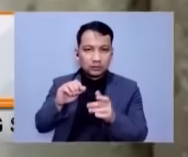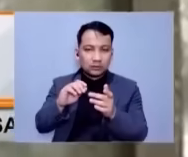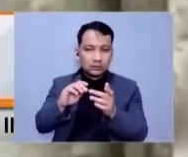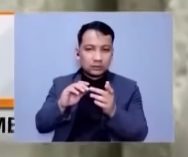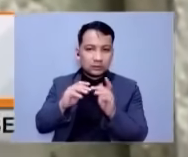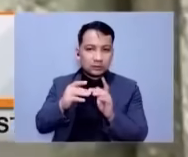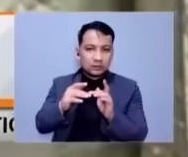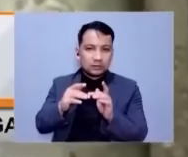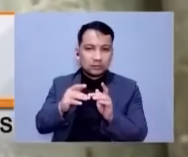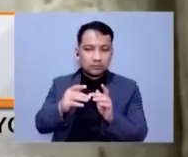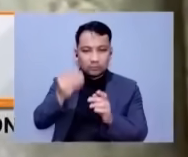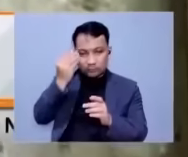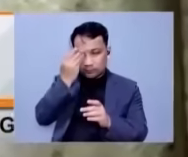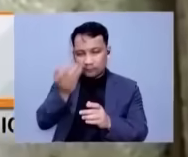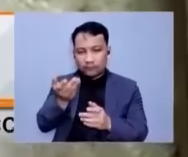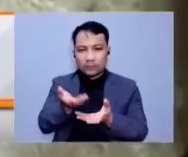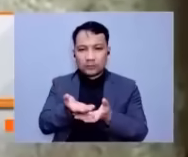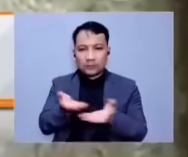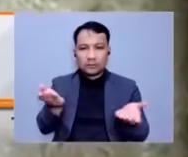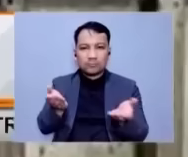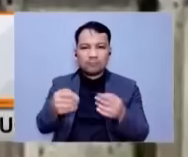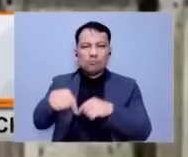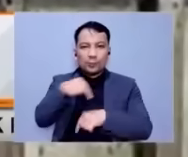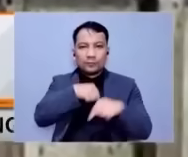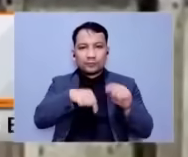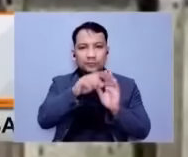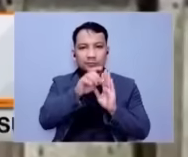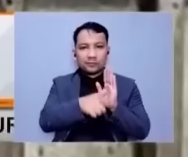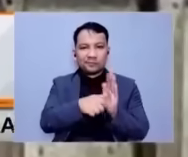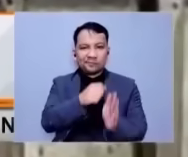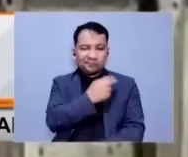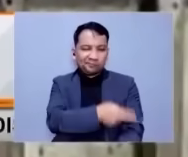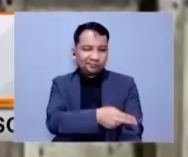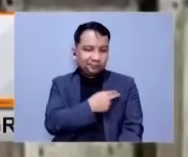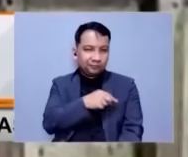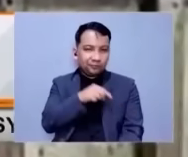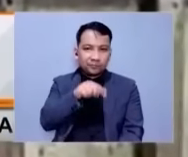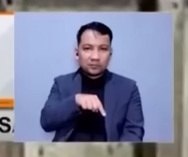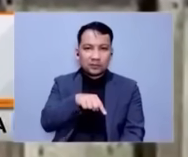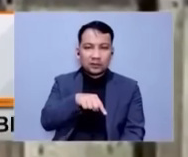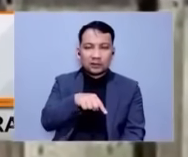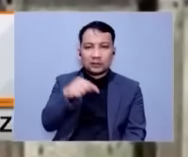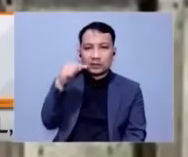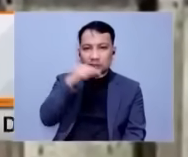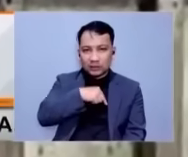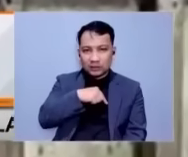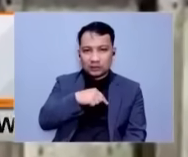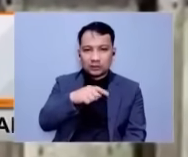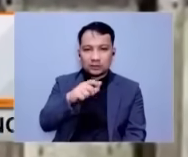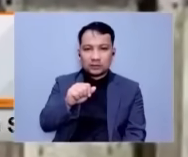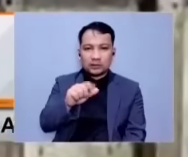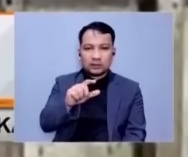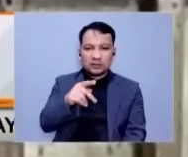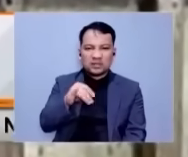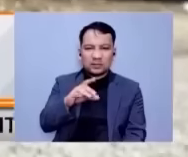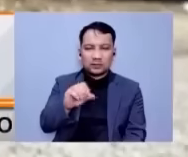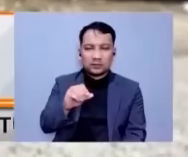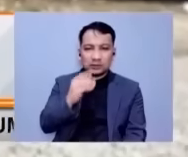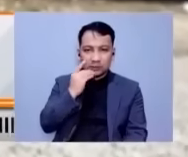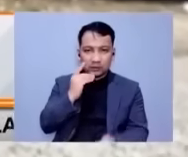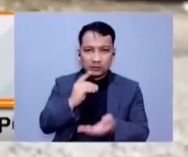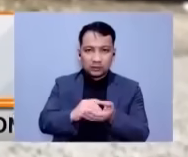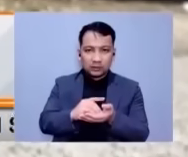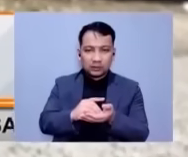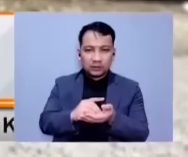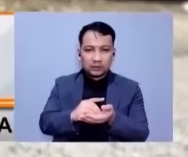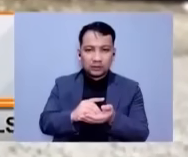naman, agad-agad background check ang ospital at dito na nabuking ang mga kasinungalingan ni Alpici. Sa mga dokumentong ipinasa niya sa HR